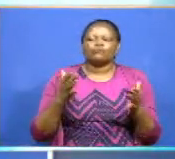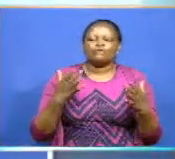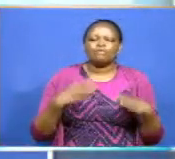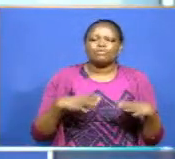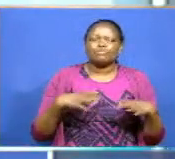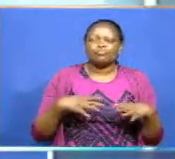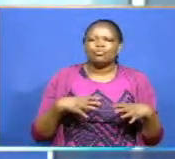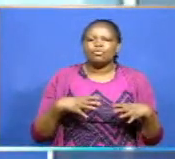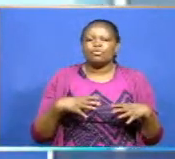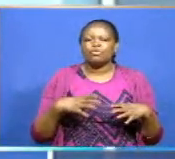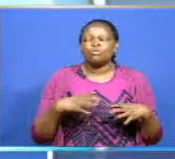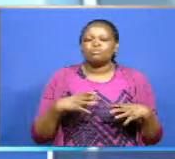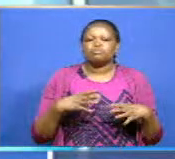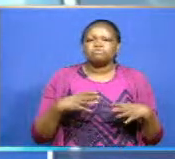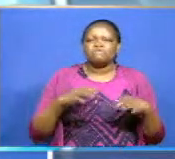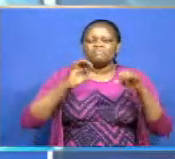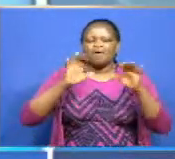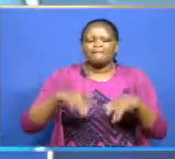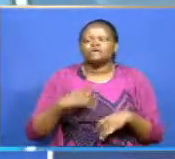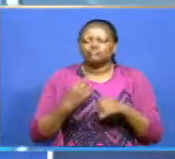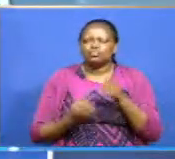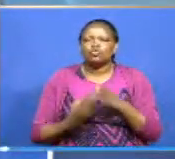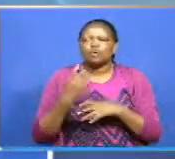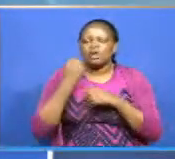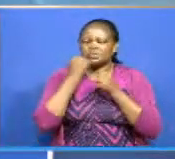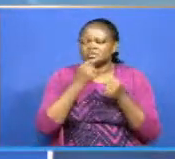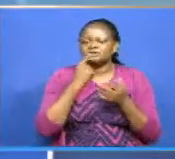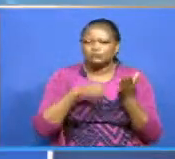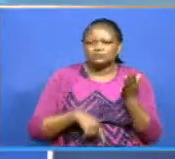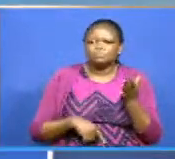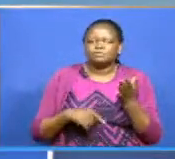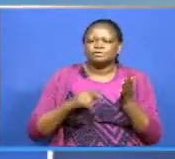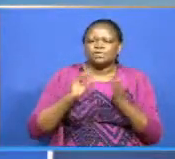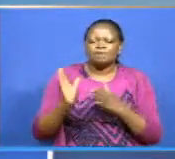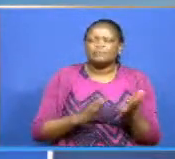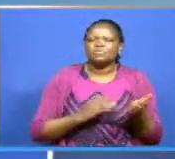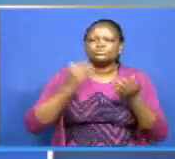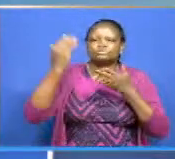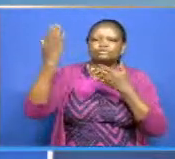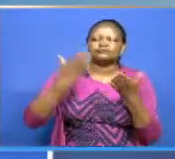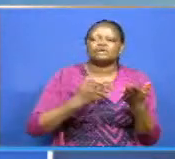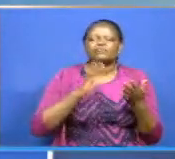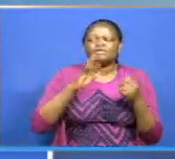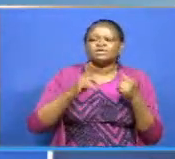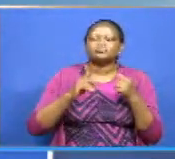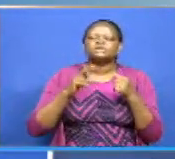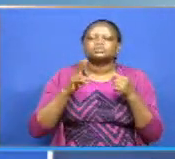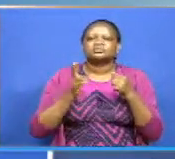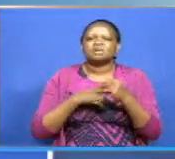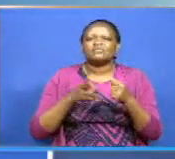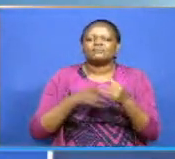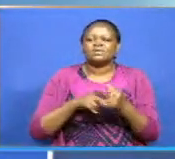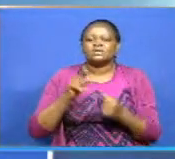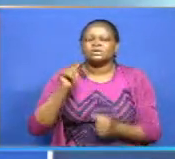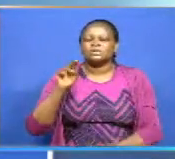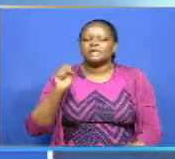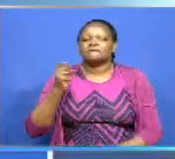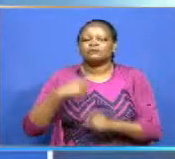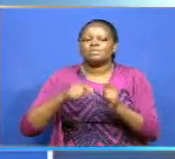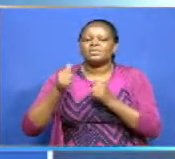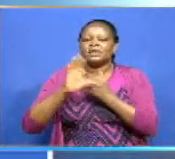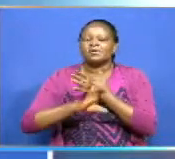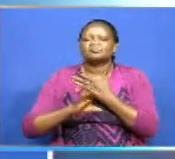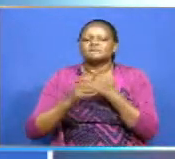Ogendo. Wakulima hao wanadai kwamba kuna mpango wa kuagiza tani 1,057 za sukari kutoka mataifa ya kigeni